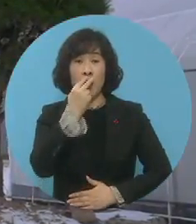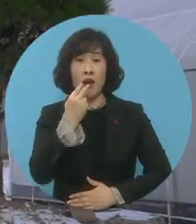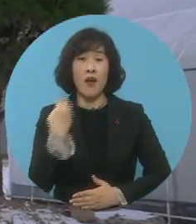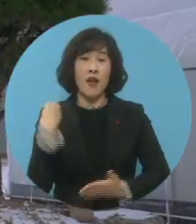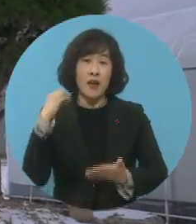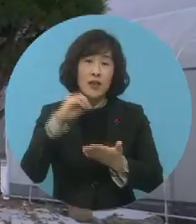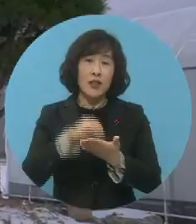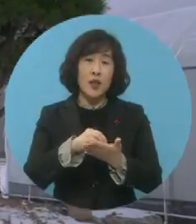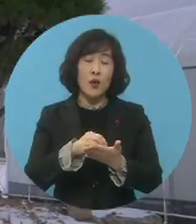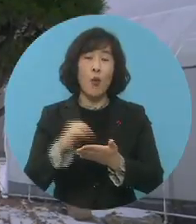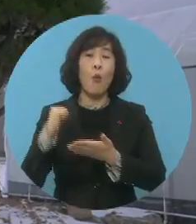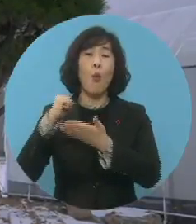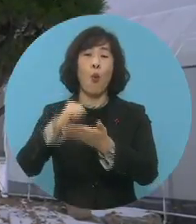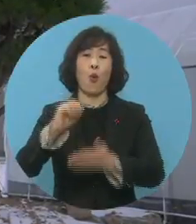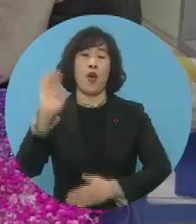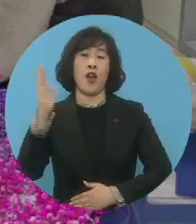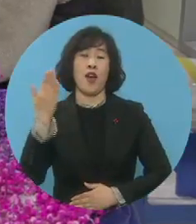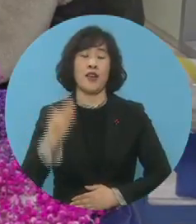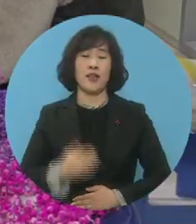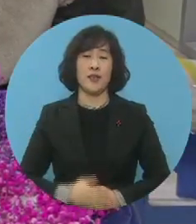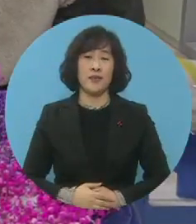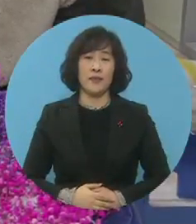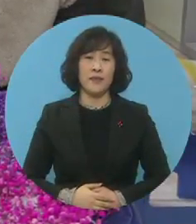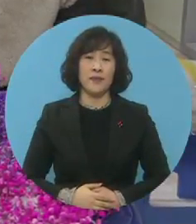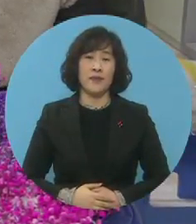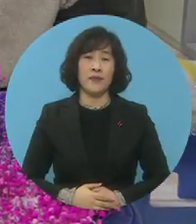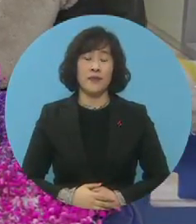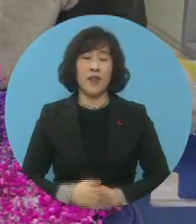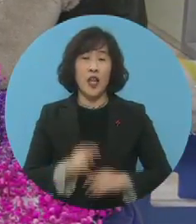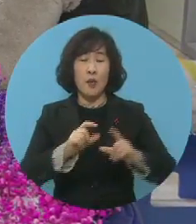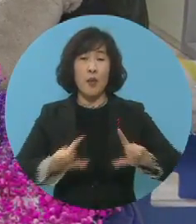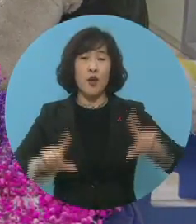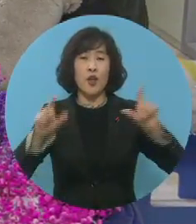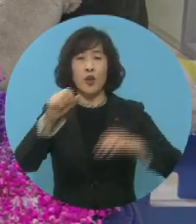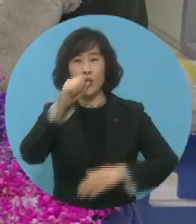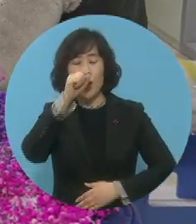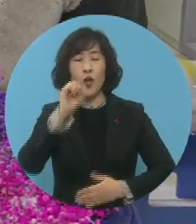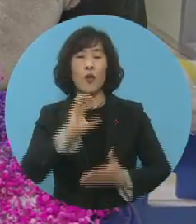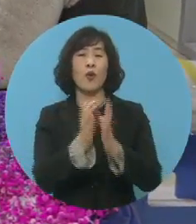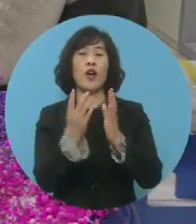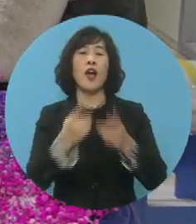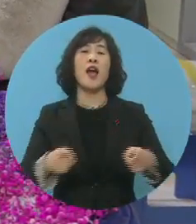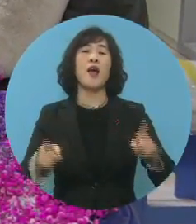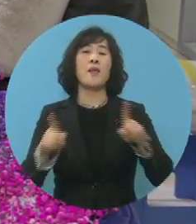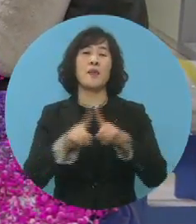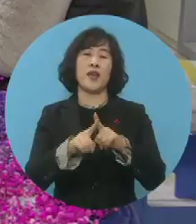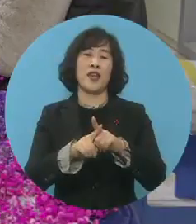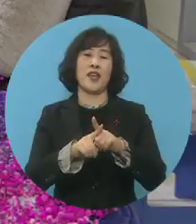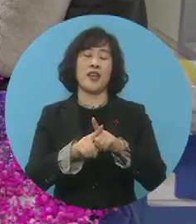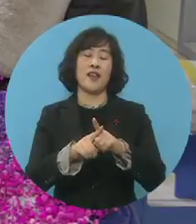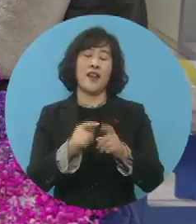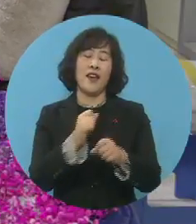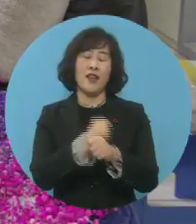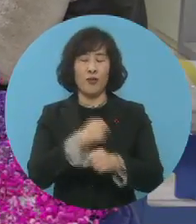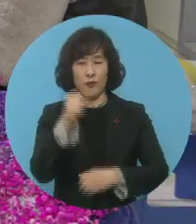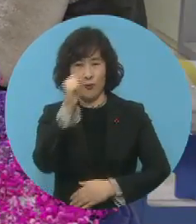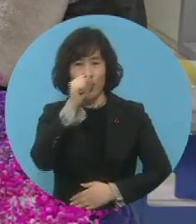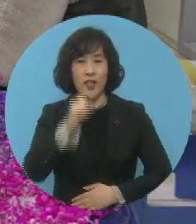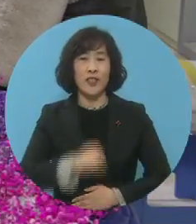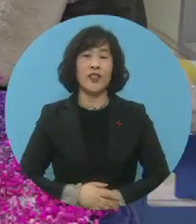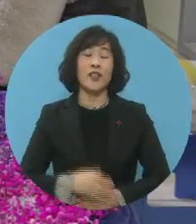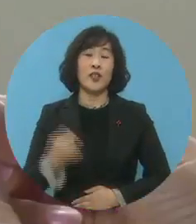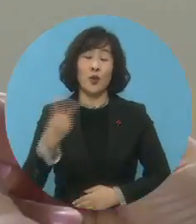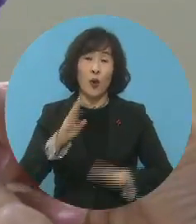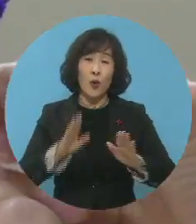담양 용오름 산촌 생태마을. 주민들이 작업장에 모여 꽃을 손질하느라 바쁩니다. 보조나에게